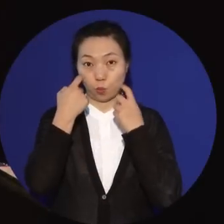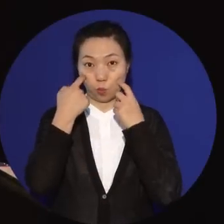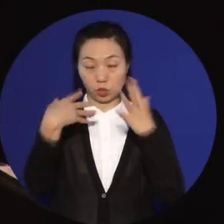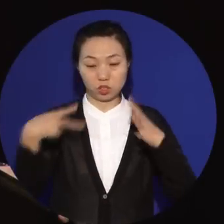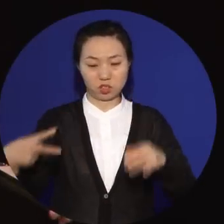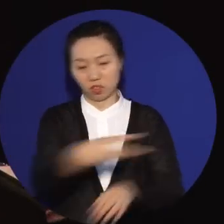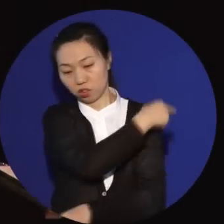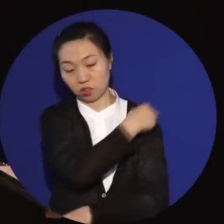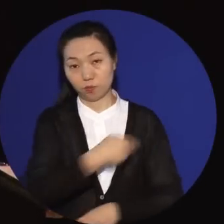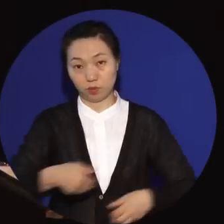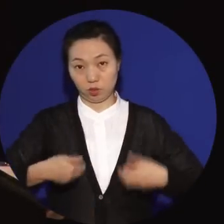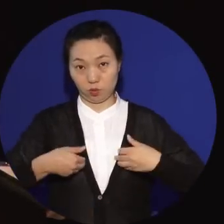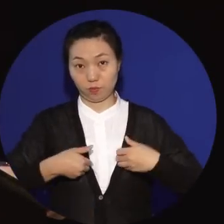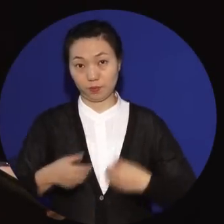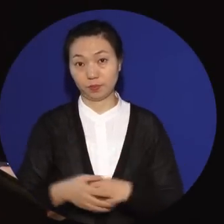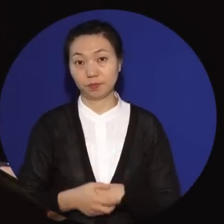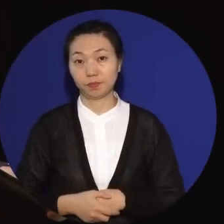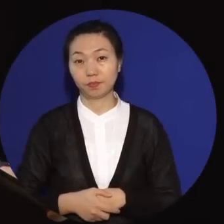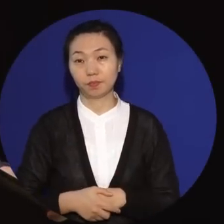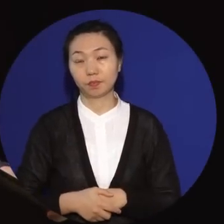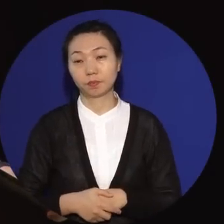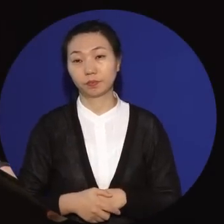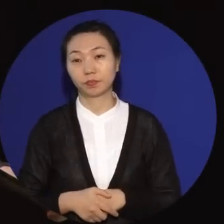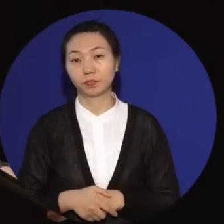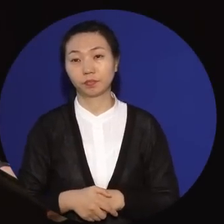그렇게 딱 해서 끊어버려요.